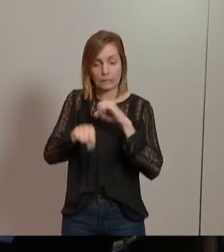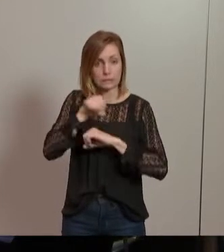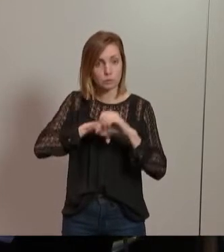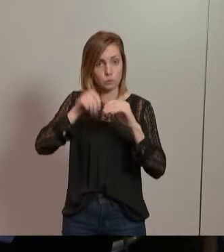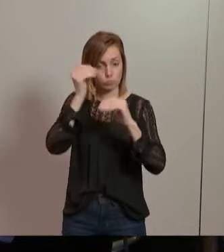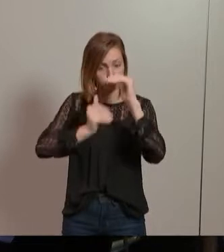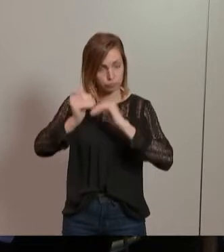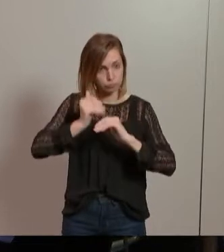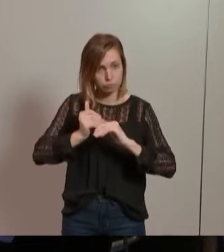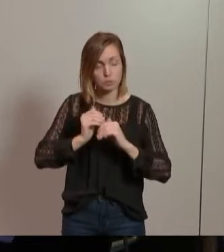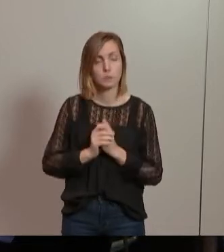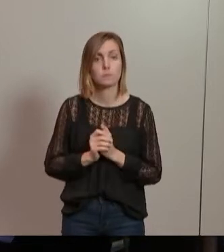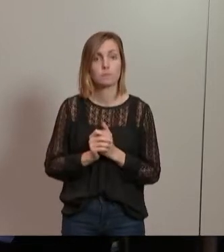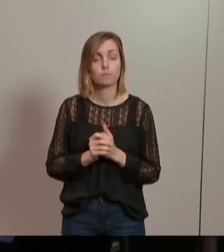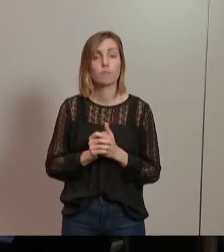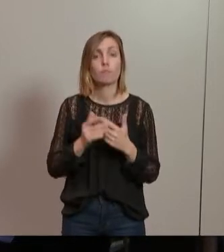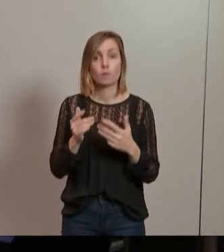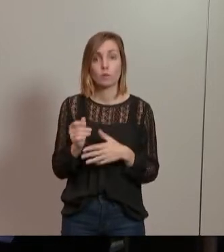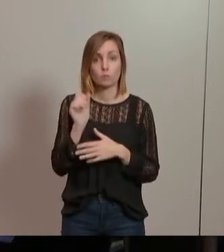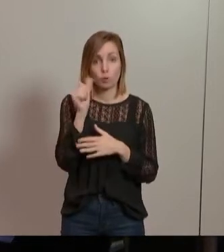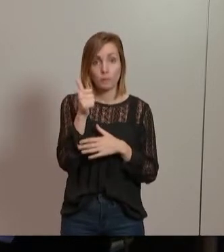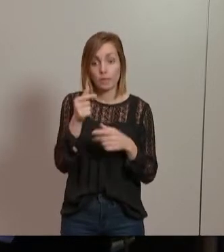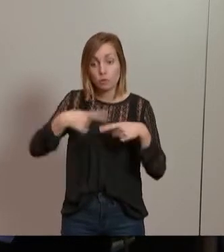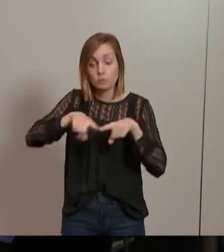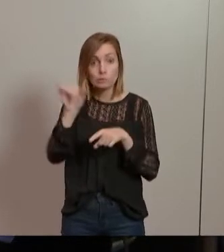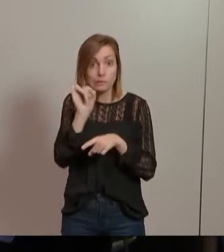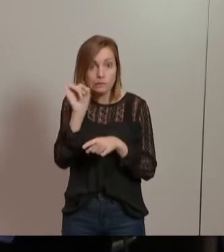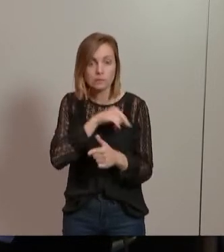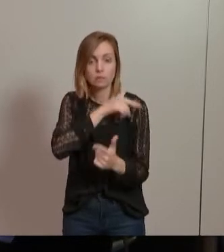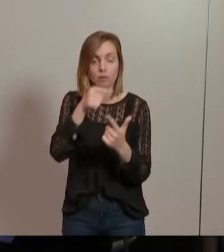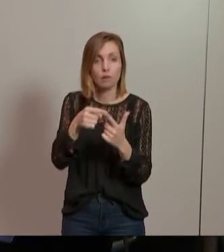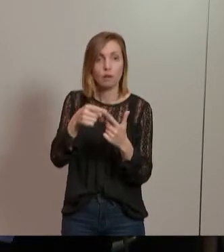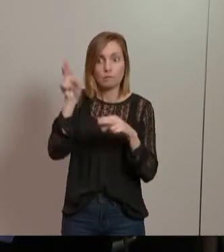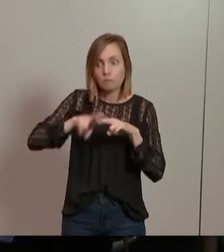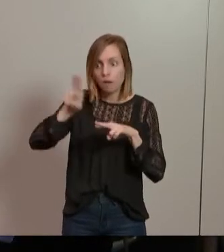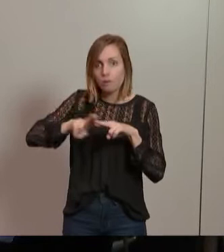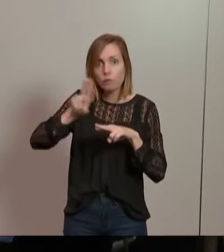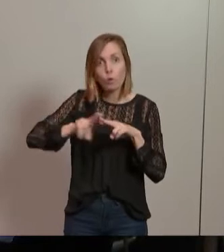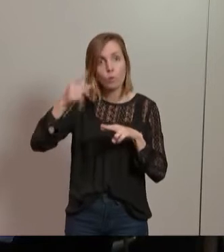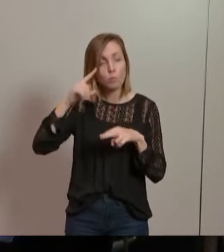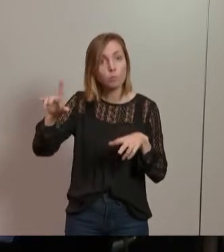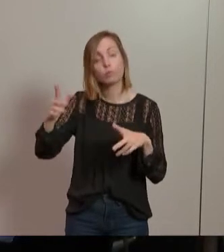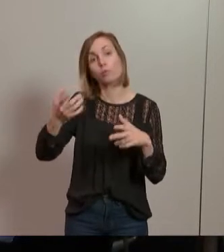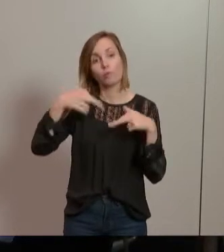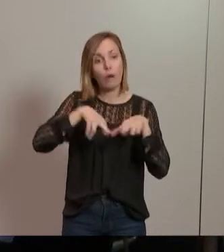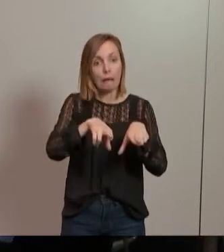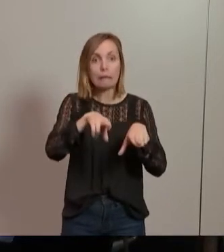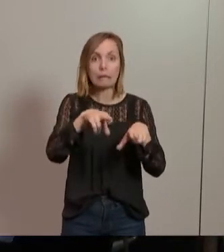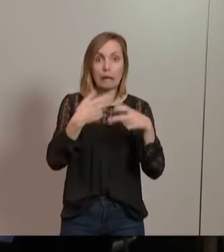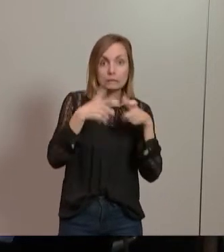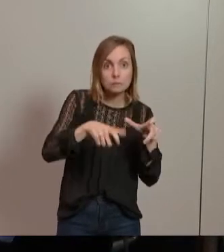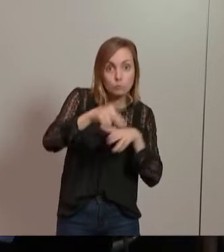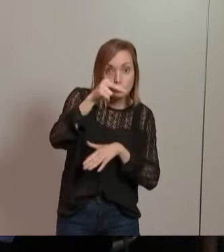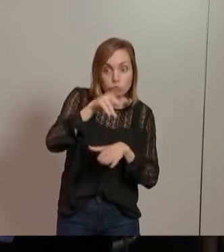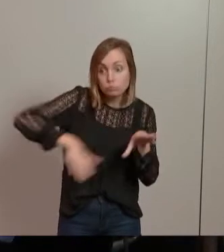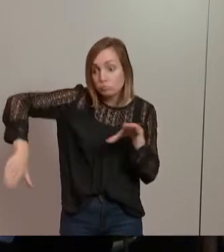l'appeler comme ça. Il y a la composition de la commission, les travaux de mise en accessibilité de la voirie, de l'espace